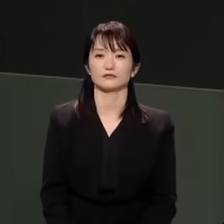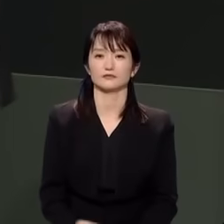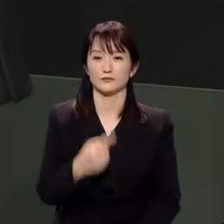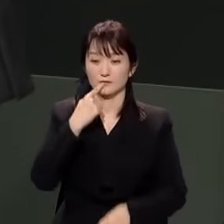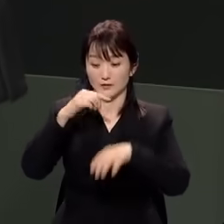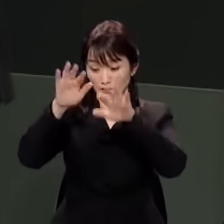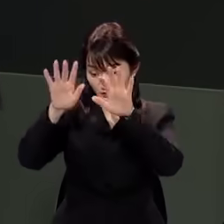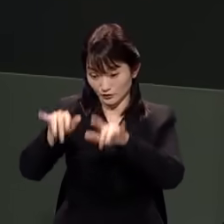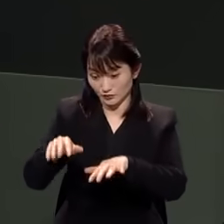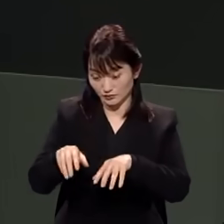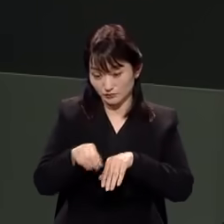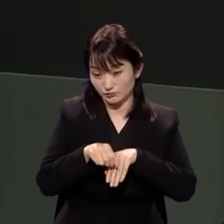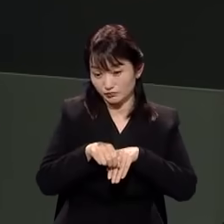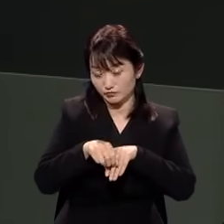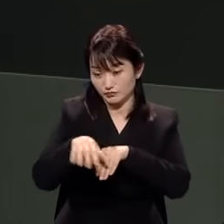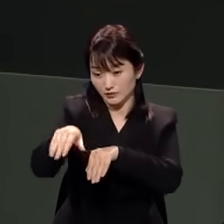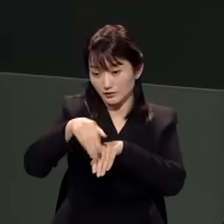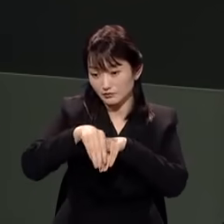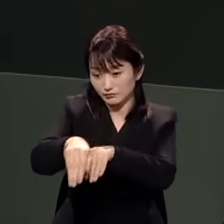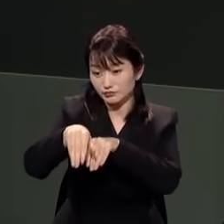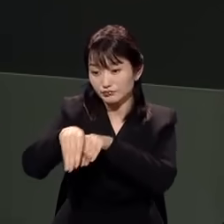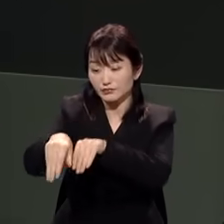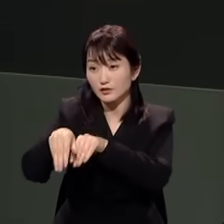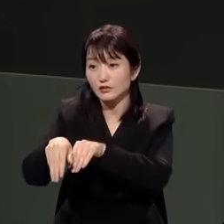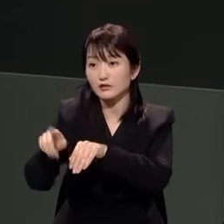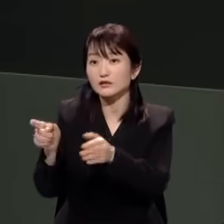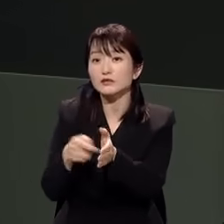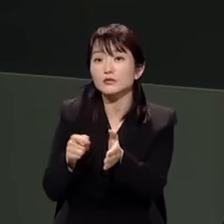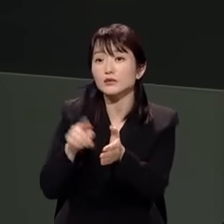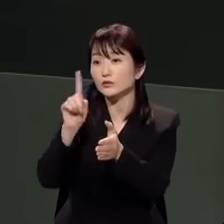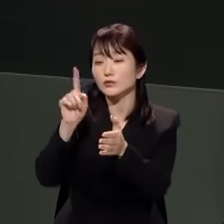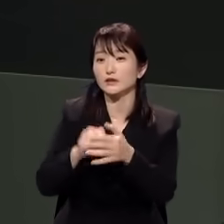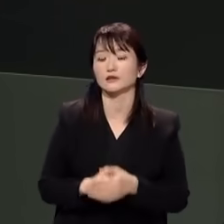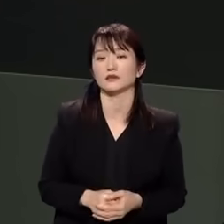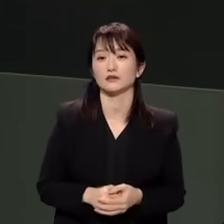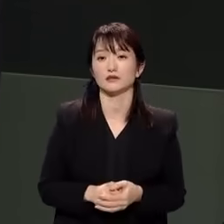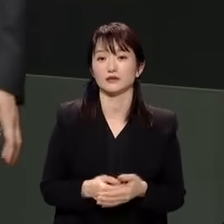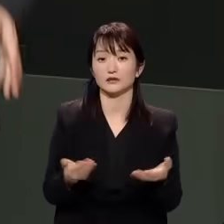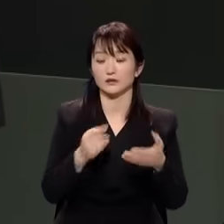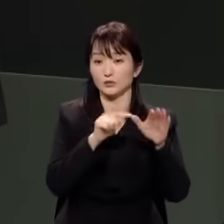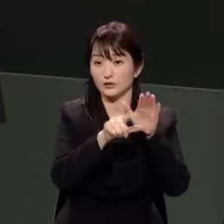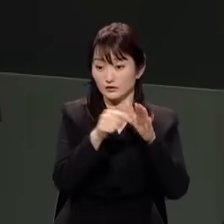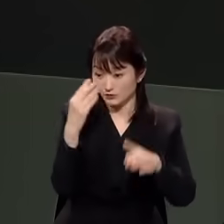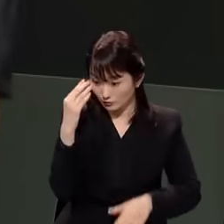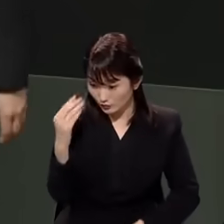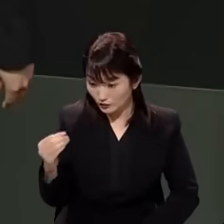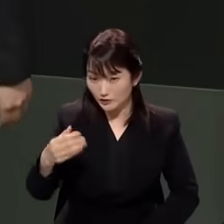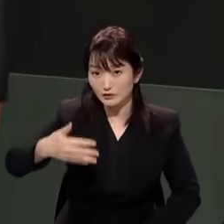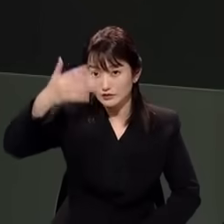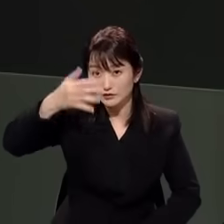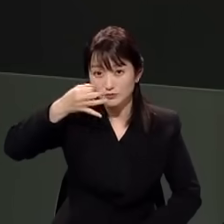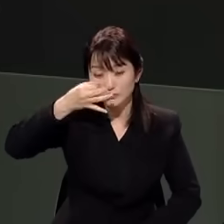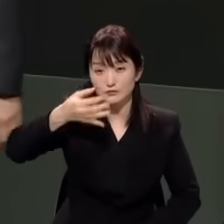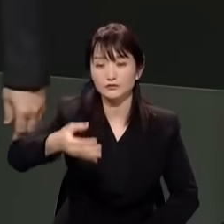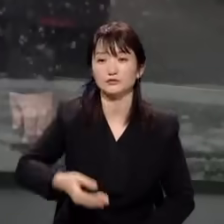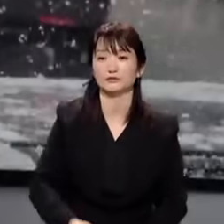제설차가 급했나? 아하, 사방 가족께서 출근길에 목격한 모습 제보를 주셨는데요. 영상 만나보시죠.